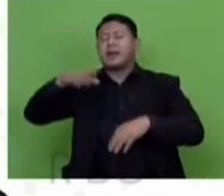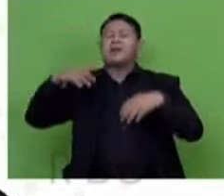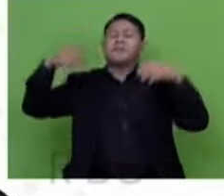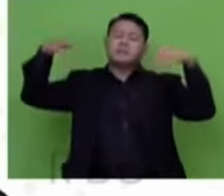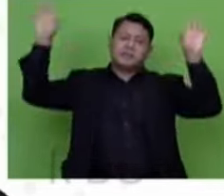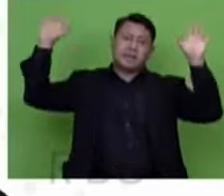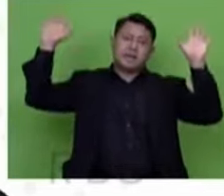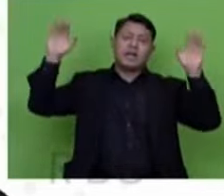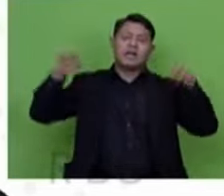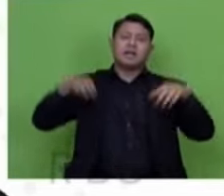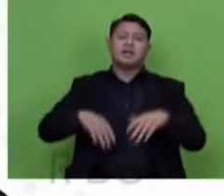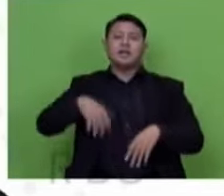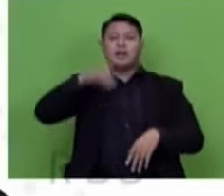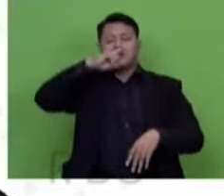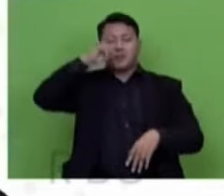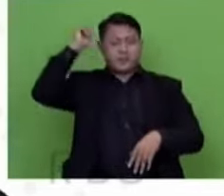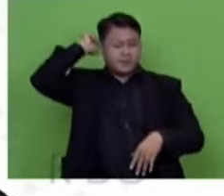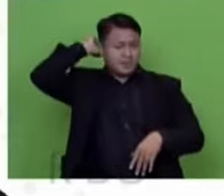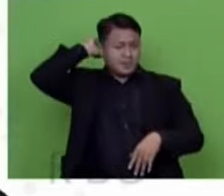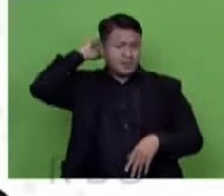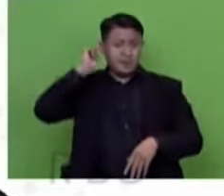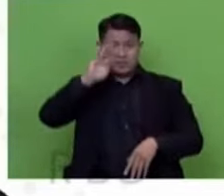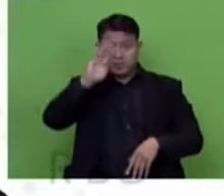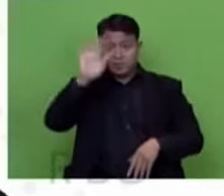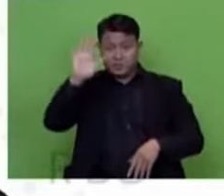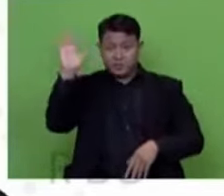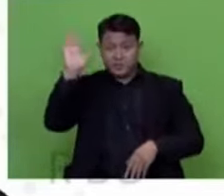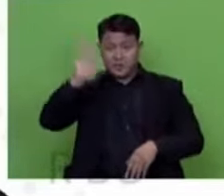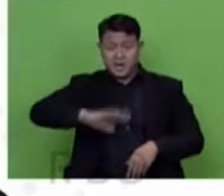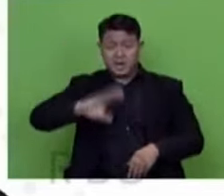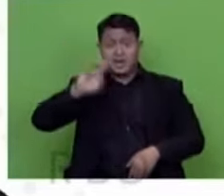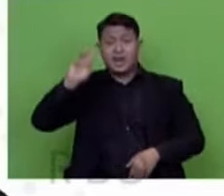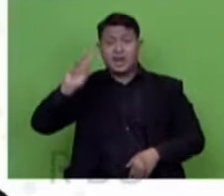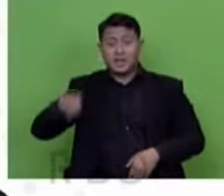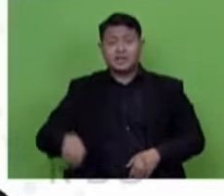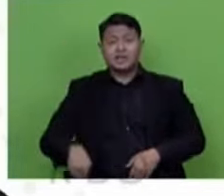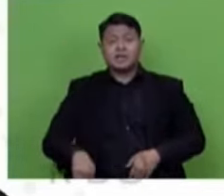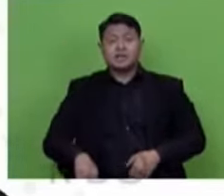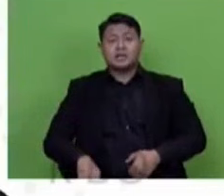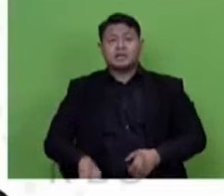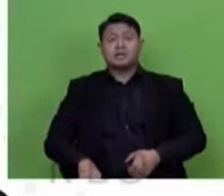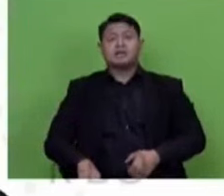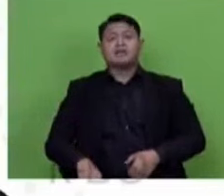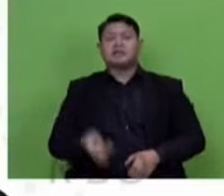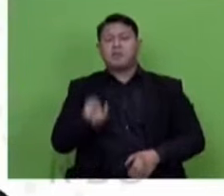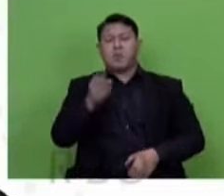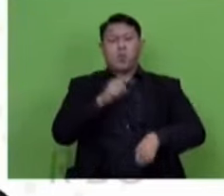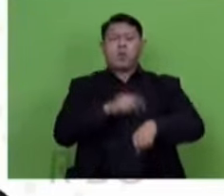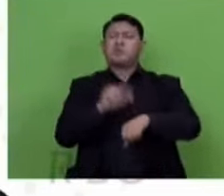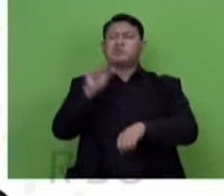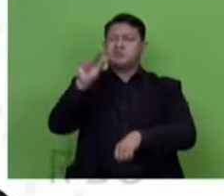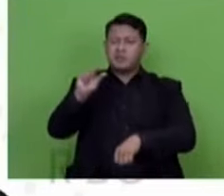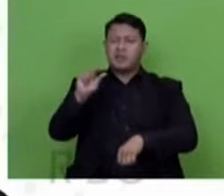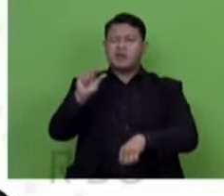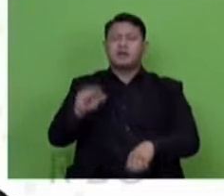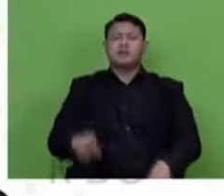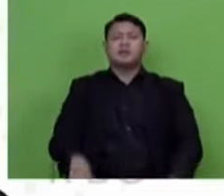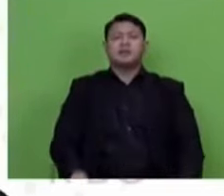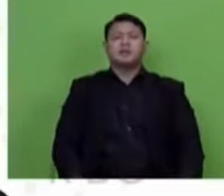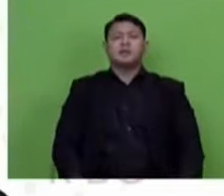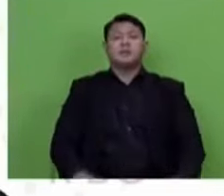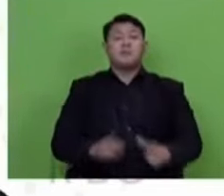menyerah bapak ibu 45 hari lagi tidak terlalu lama izinkan Malam